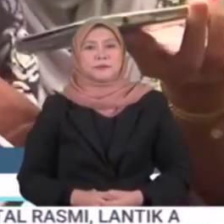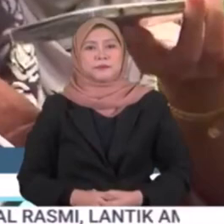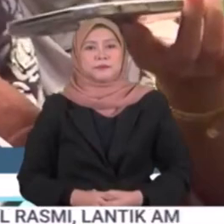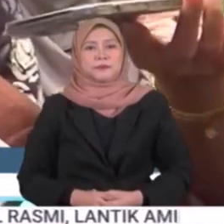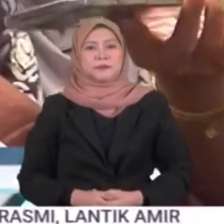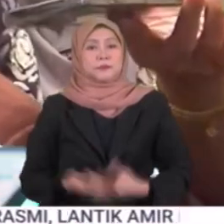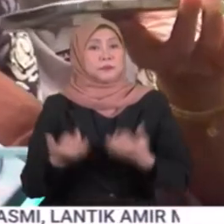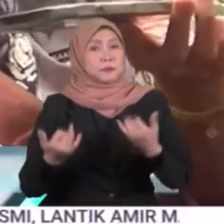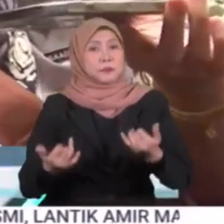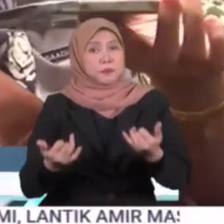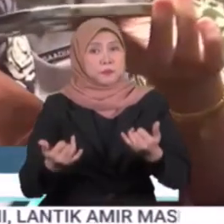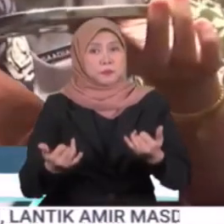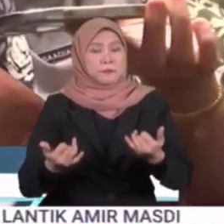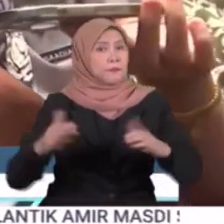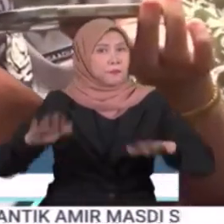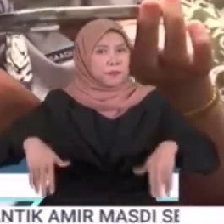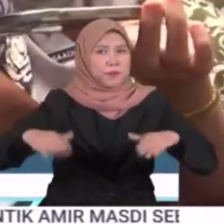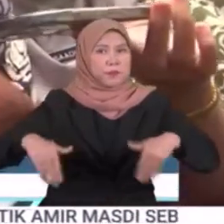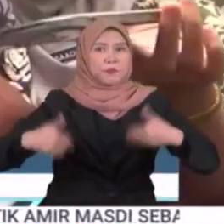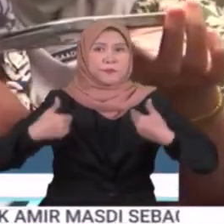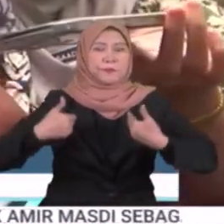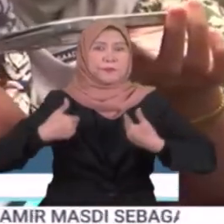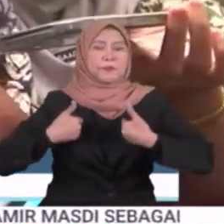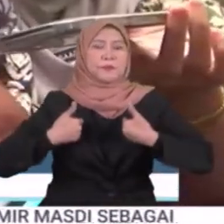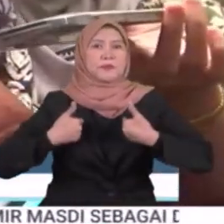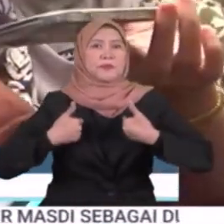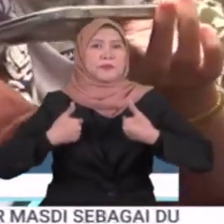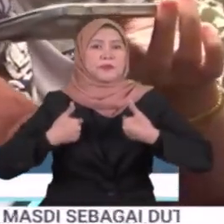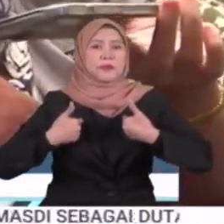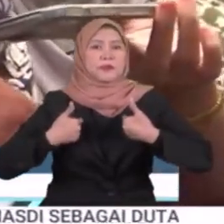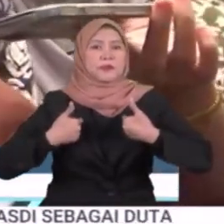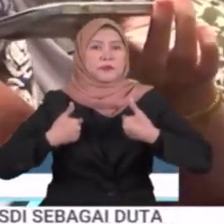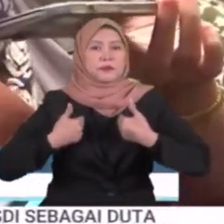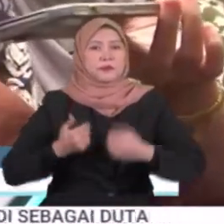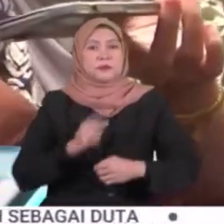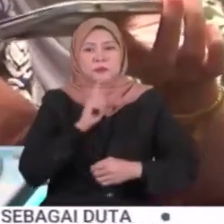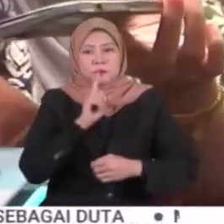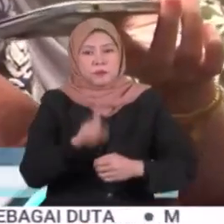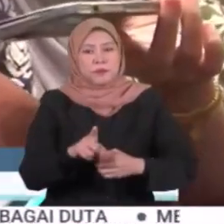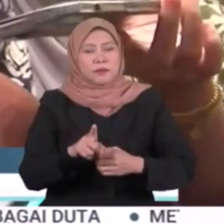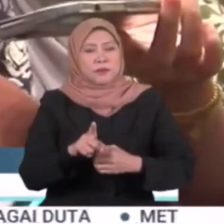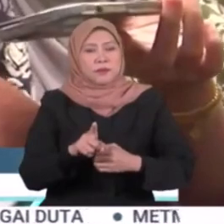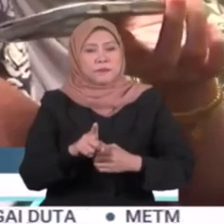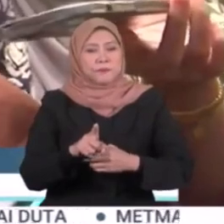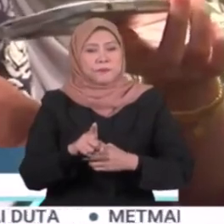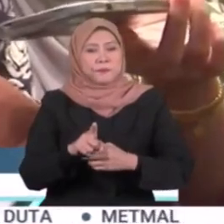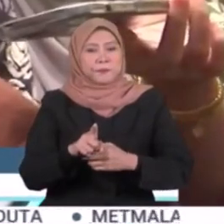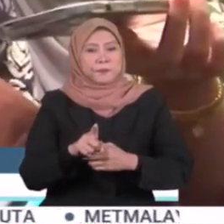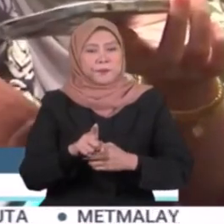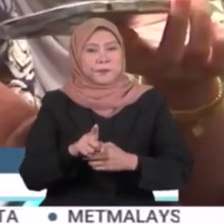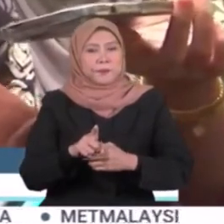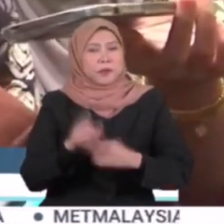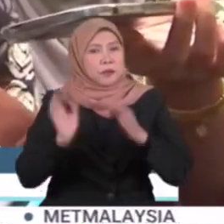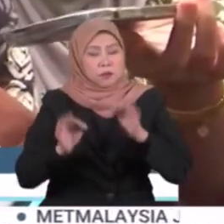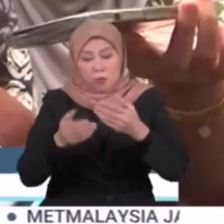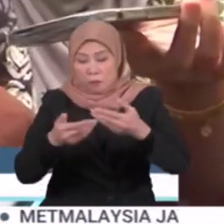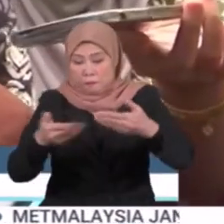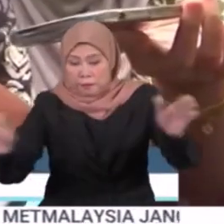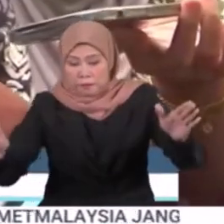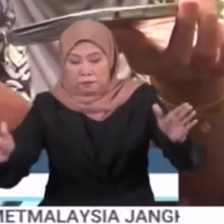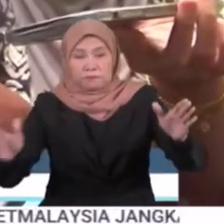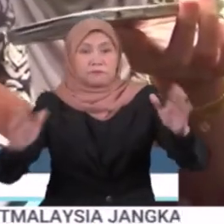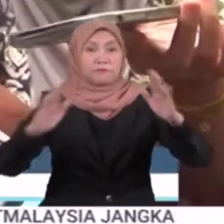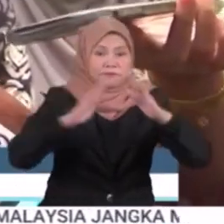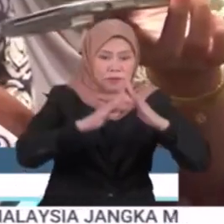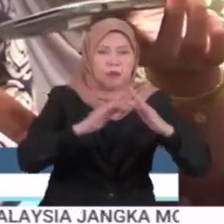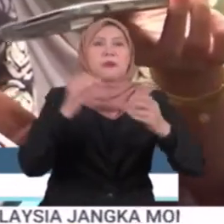Setakat ini belum lagi ya, belum lagi kerana bila itu dah dibuka, the minute you buka floodgates tu, ianya akan